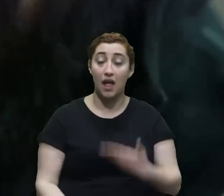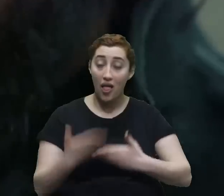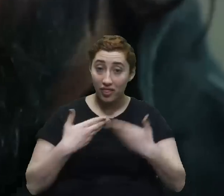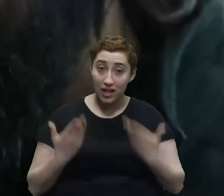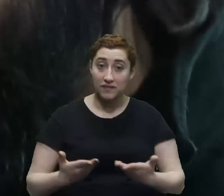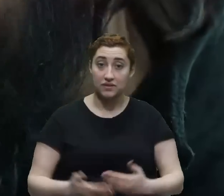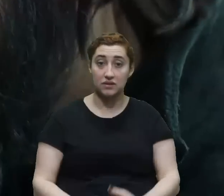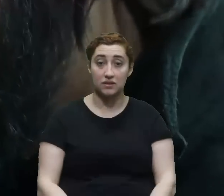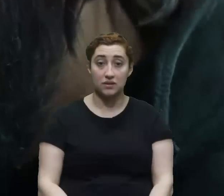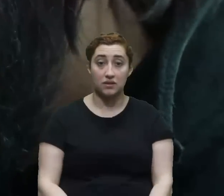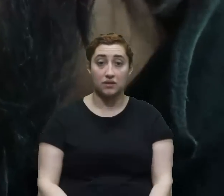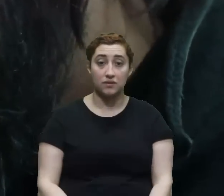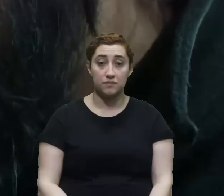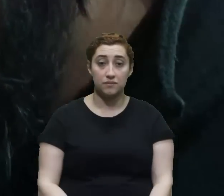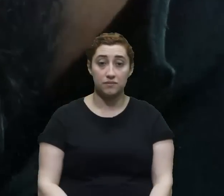Anlat.